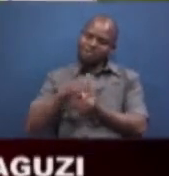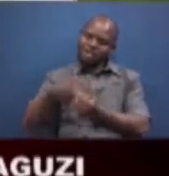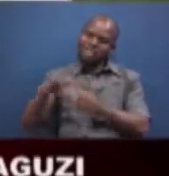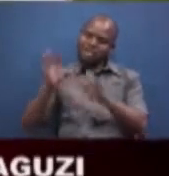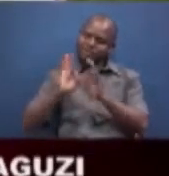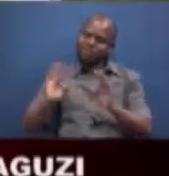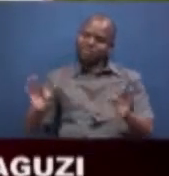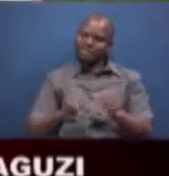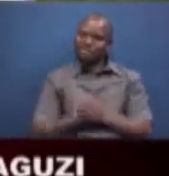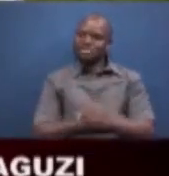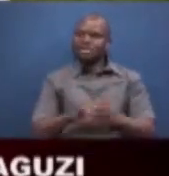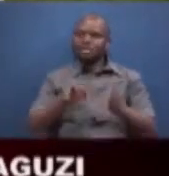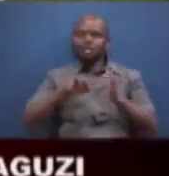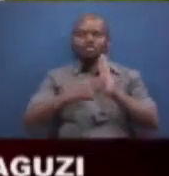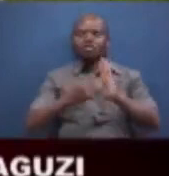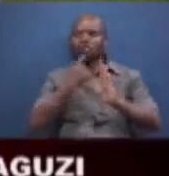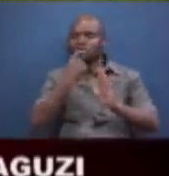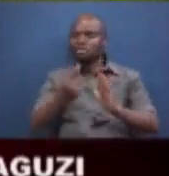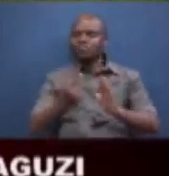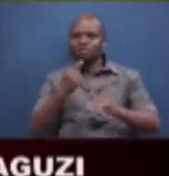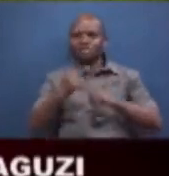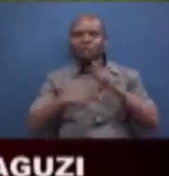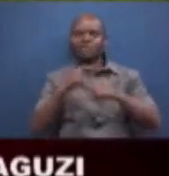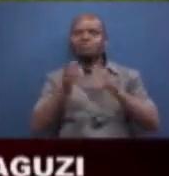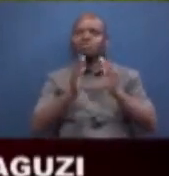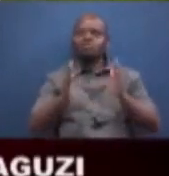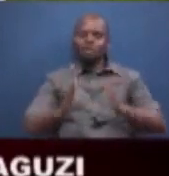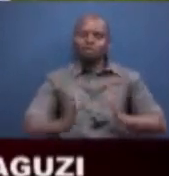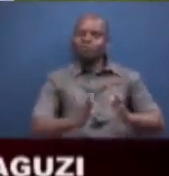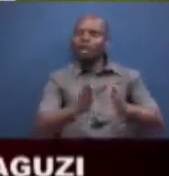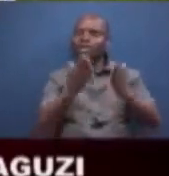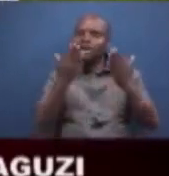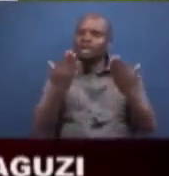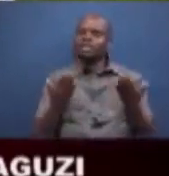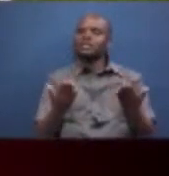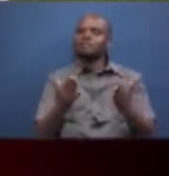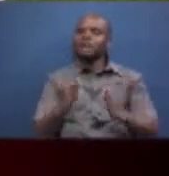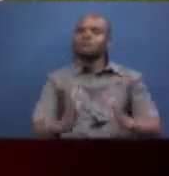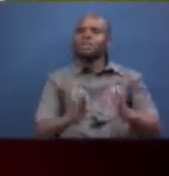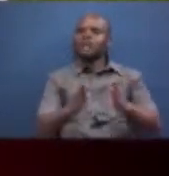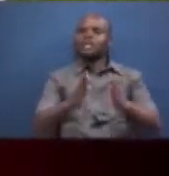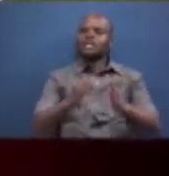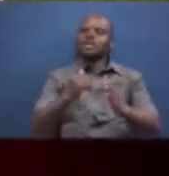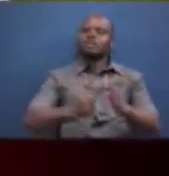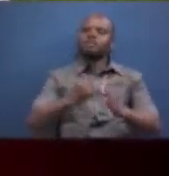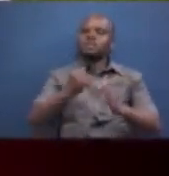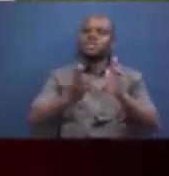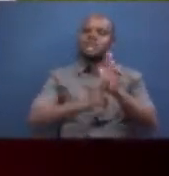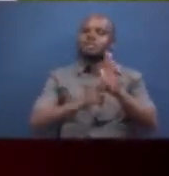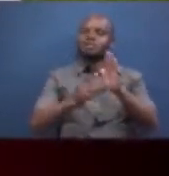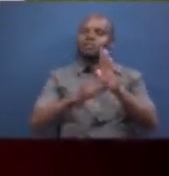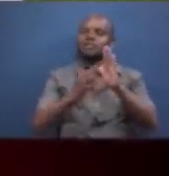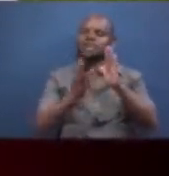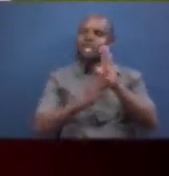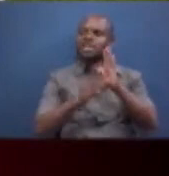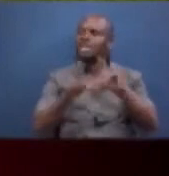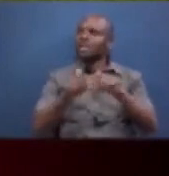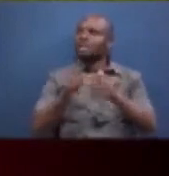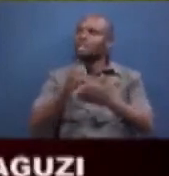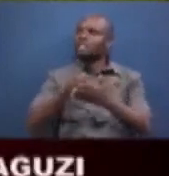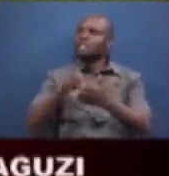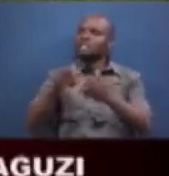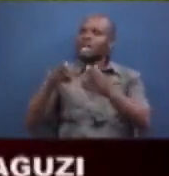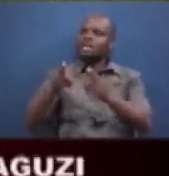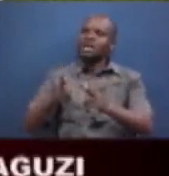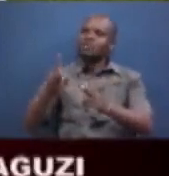sawa sawa. Kwa mfano tu niseme kuna mradi mkubwa wa barabara sasa Kirungule. Hii barabara ina kilomita 7.8, lakini ina